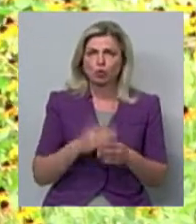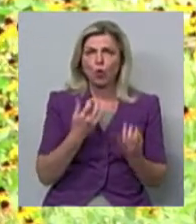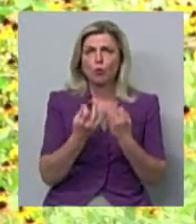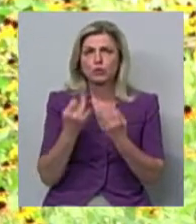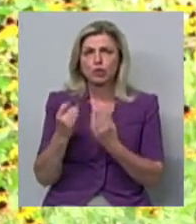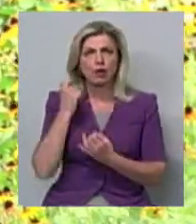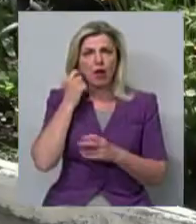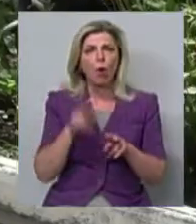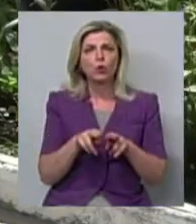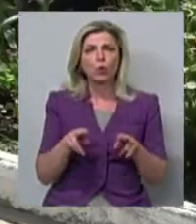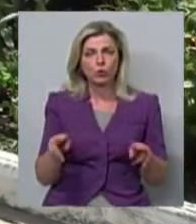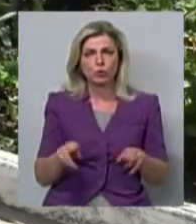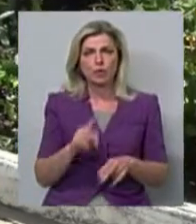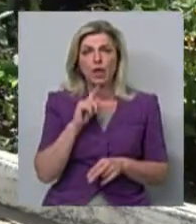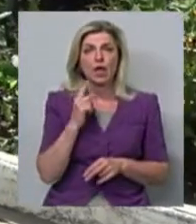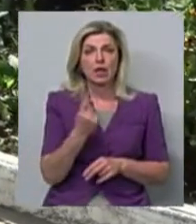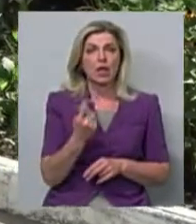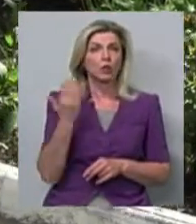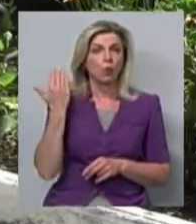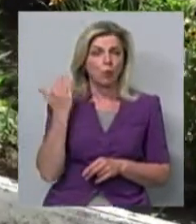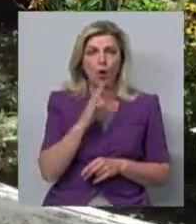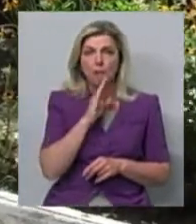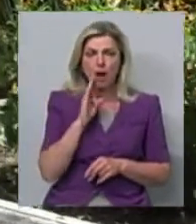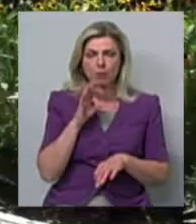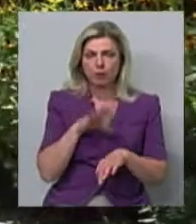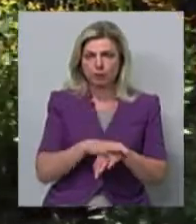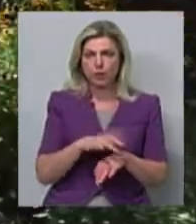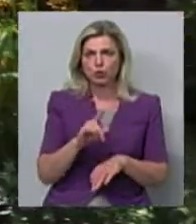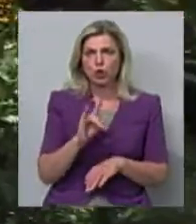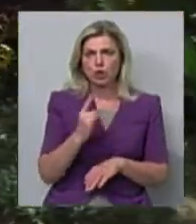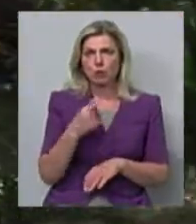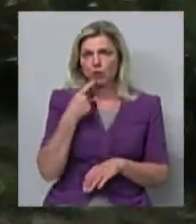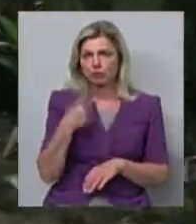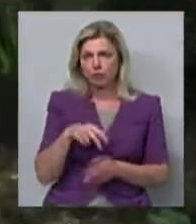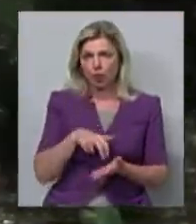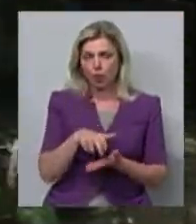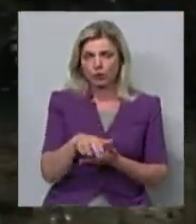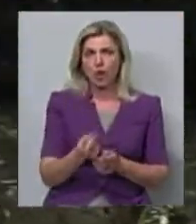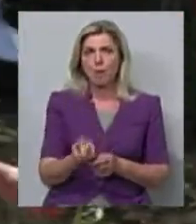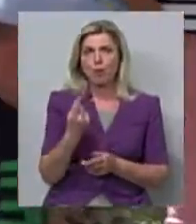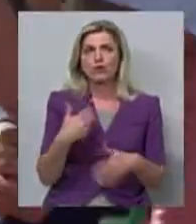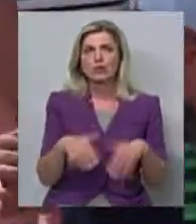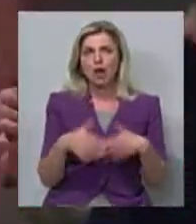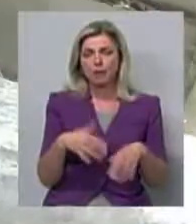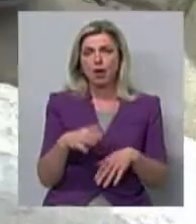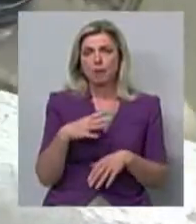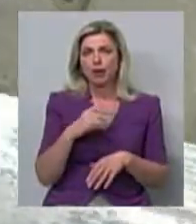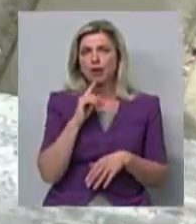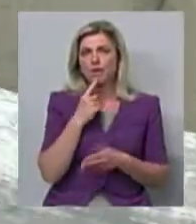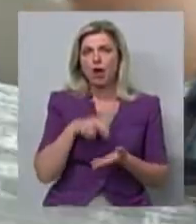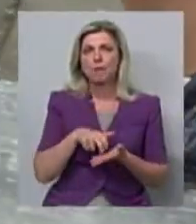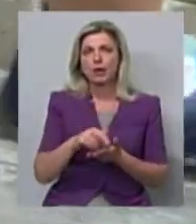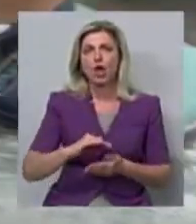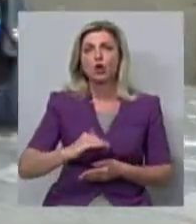трошки специфічний. Рік тому мама Владика помітила, що дитина стала незграбно ходити. З'явилася слабкість, йому було важко пересуватися